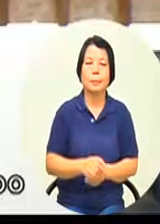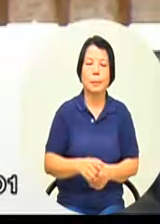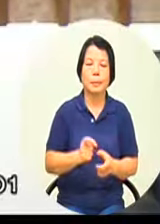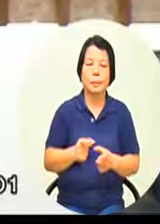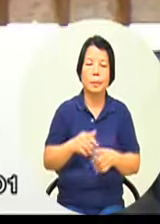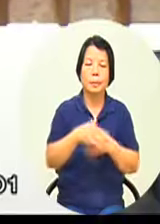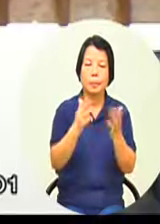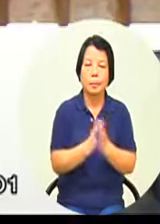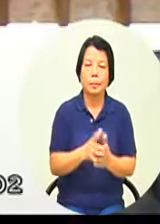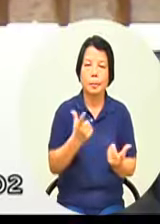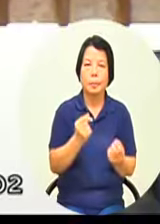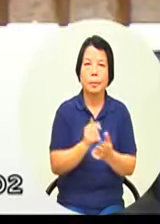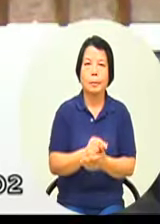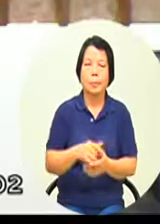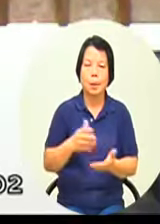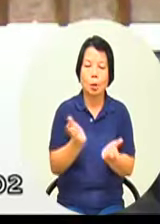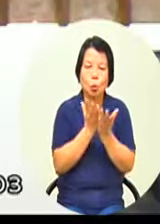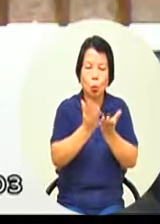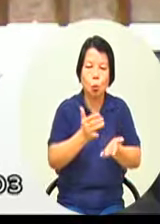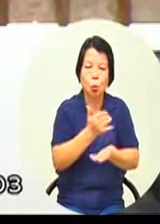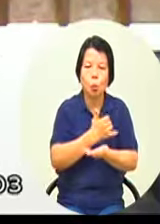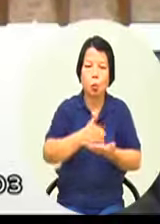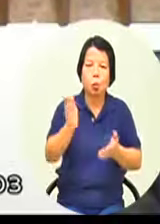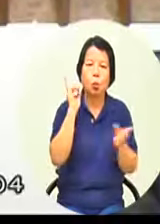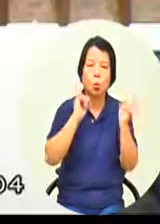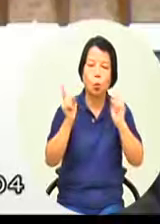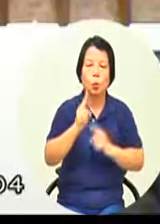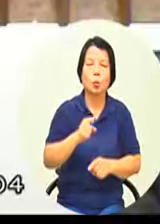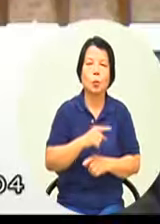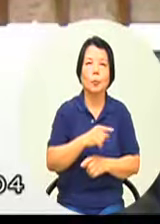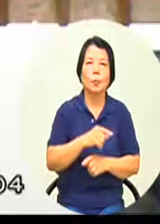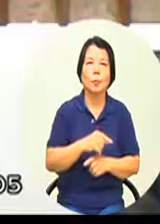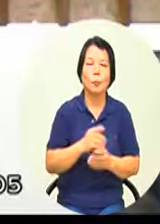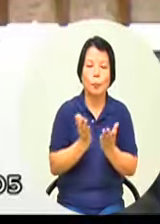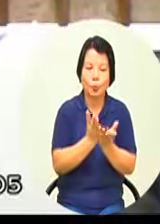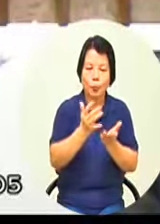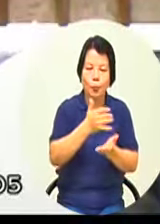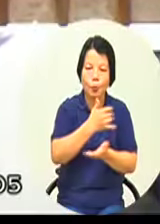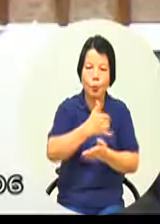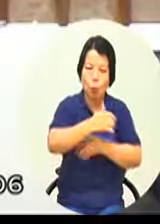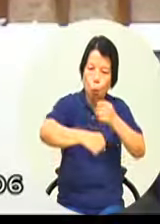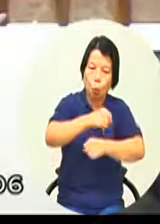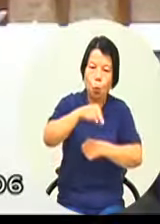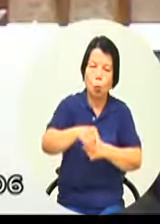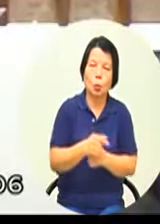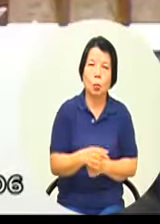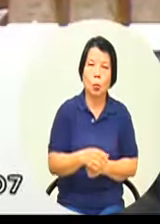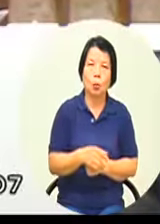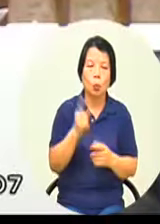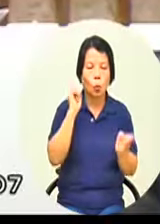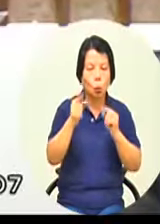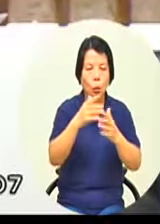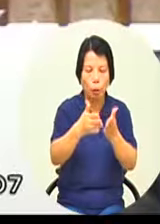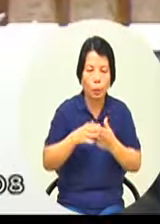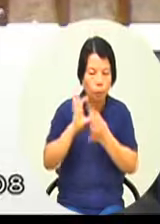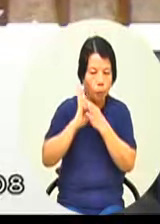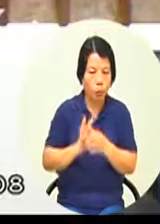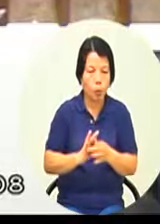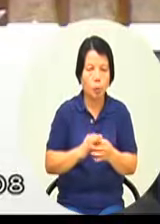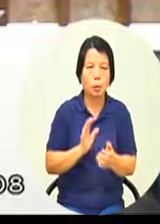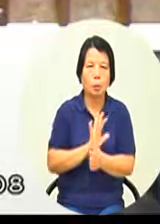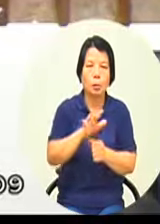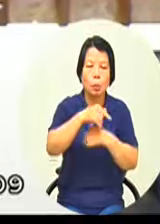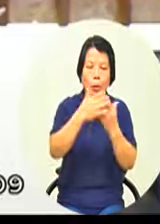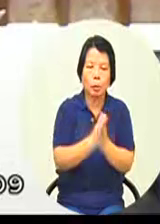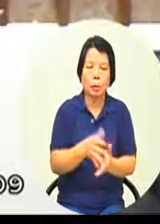无极限水上乐翻天这个部分哦，所以说这个活动办完以后，持续还会再推广吗？还是只是消